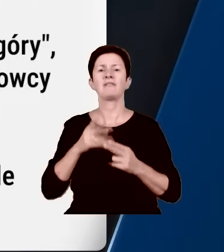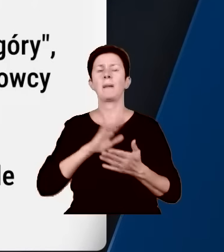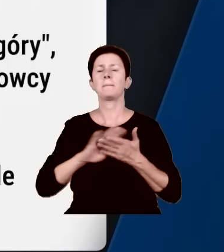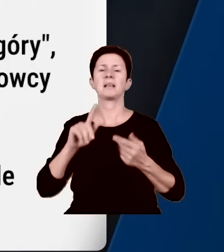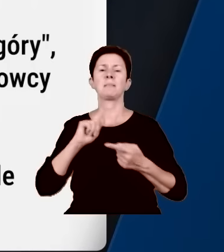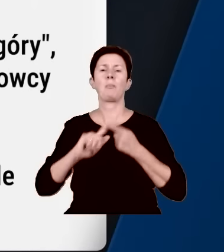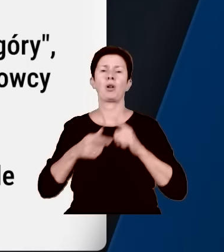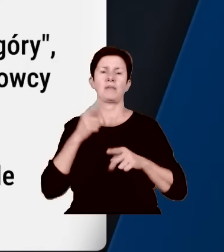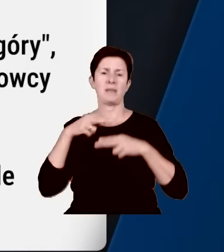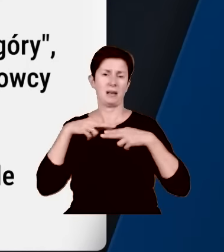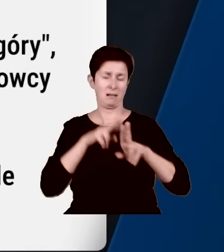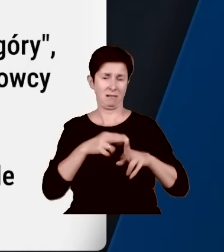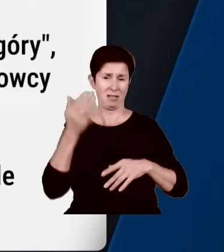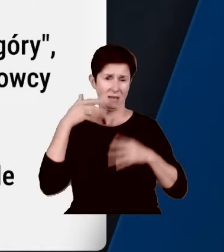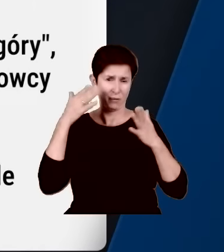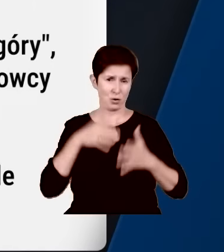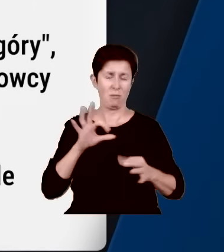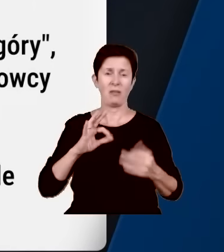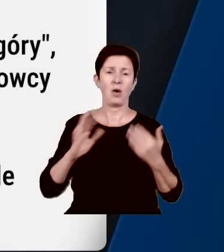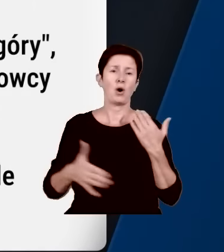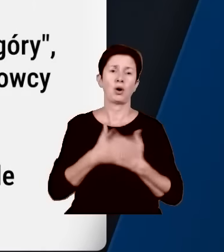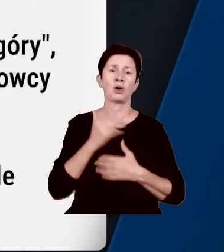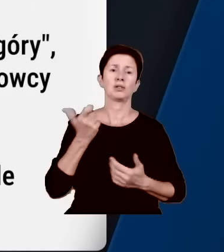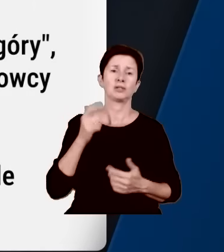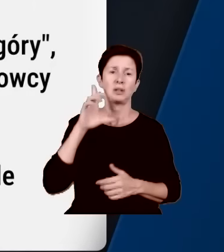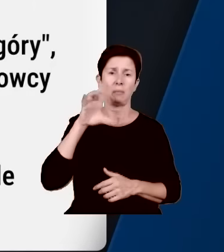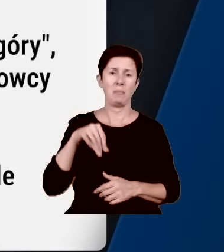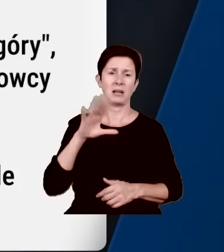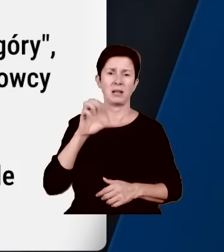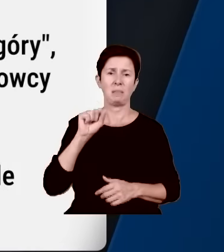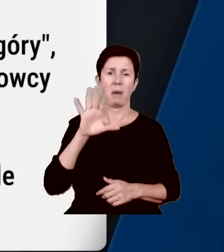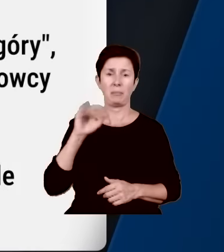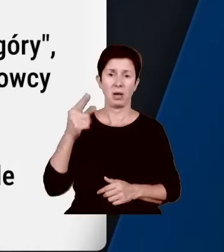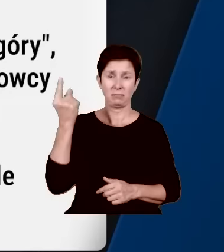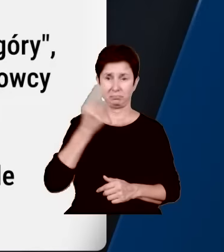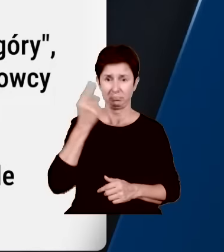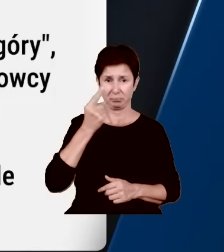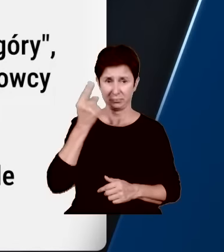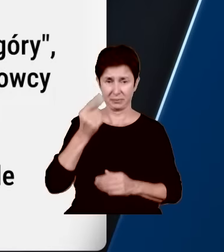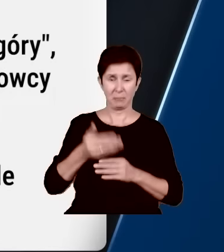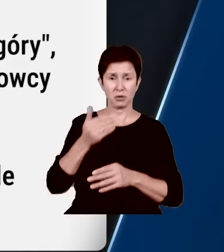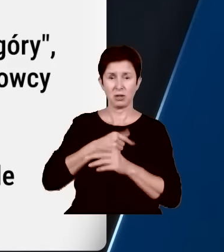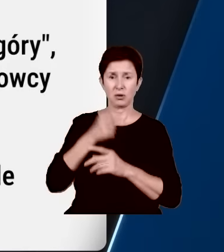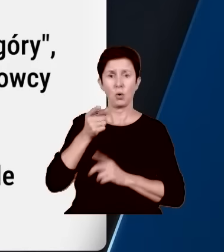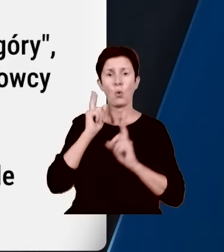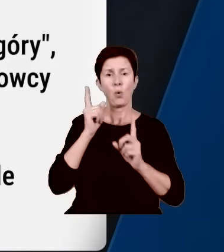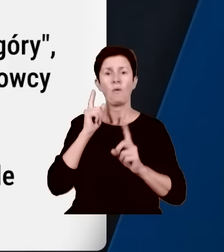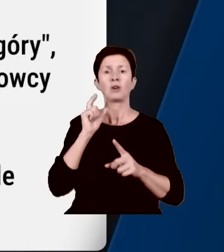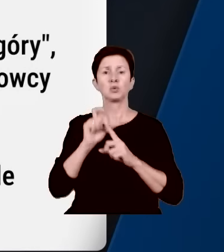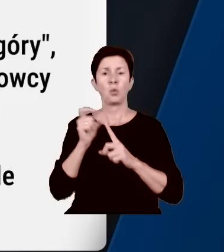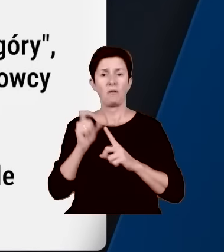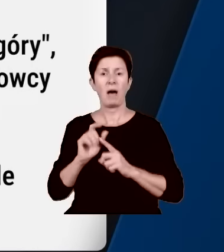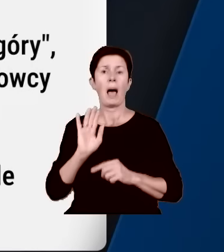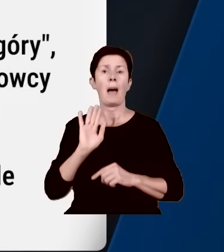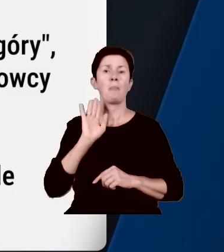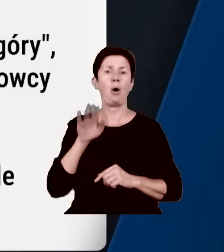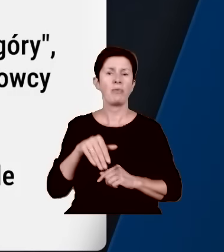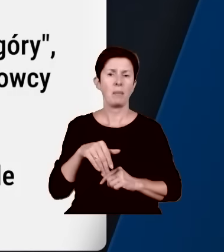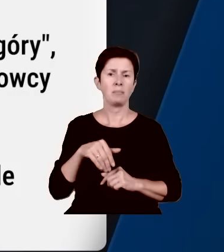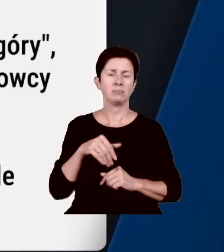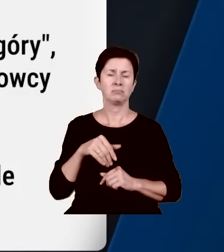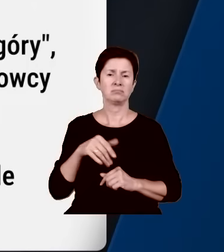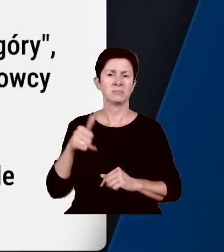się skupiał. Wyszła tak, że pana Babiarza najpierw ostrzega się przed transmisją, żeby uważał na słowa, potem zawiesza na